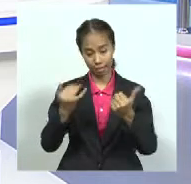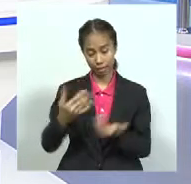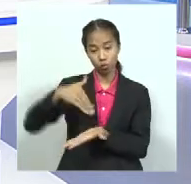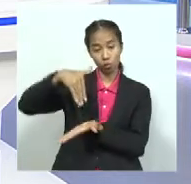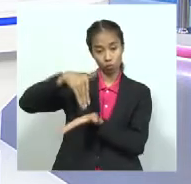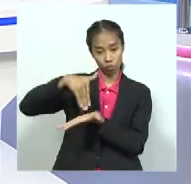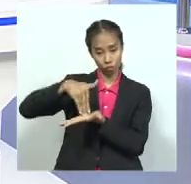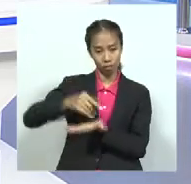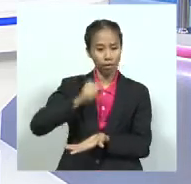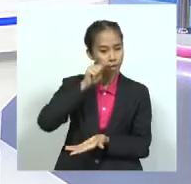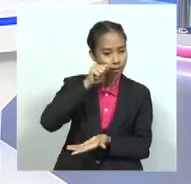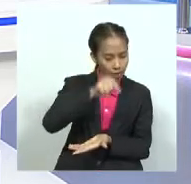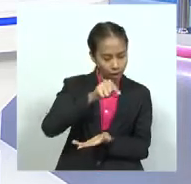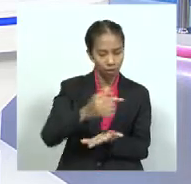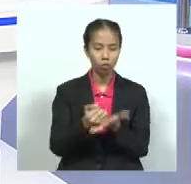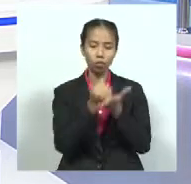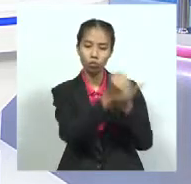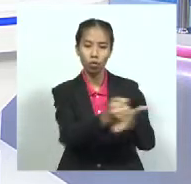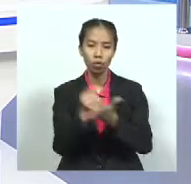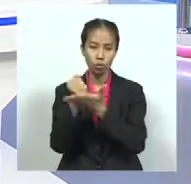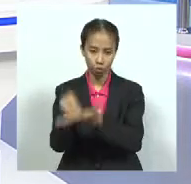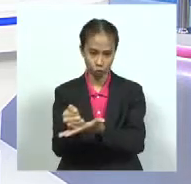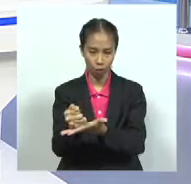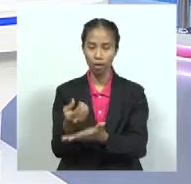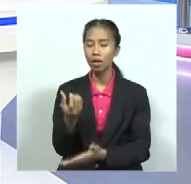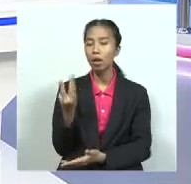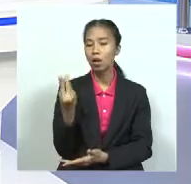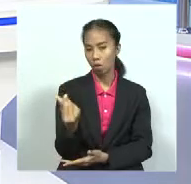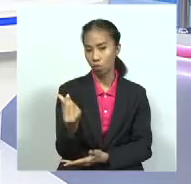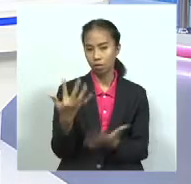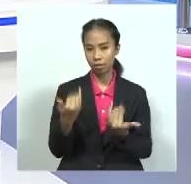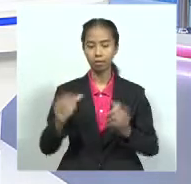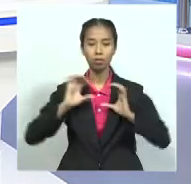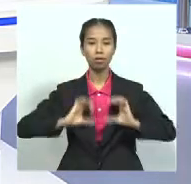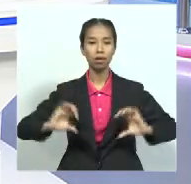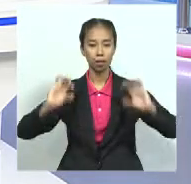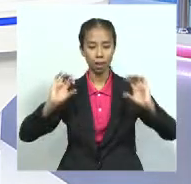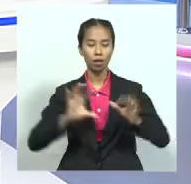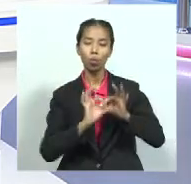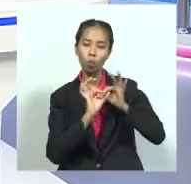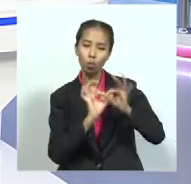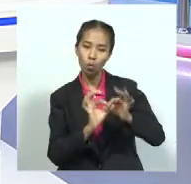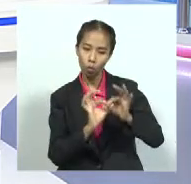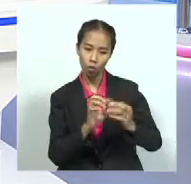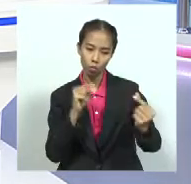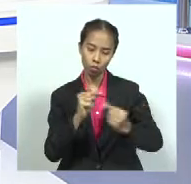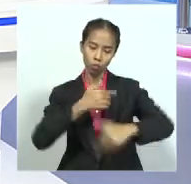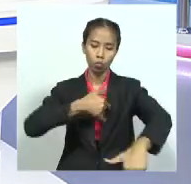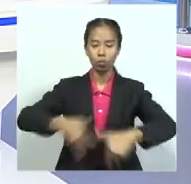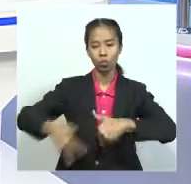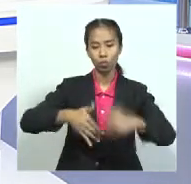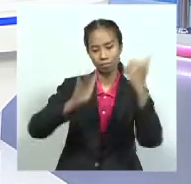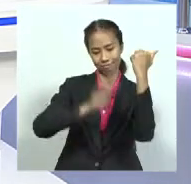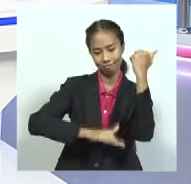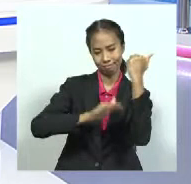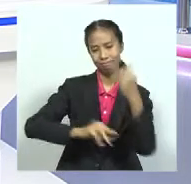ส่วนกลางเนี่ยก็มีการสั่งการลงไปให้การช่วยเหลือเป็นไปด้วยความรวดเร็วอย่างรัฐบาลก็แสดงถึงความเป็นห่วงนะคะสำหรับพี่น้องชาวใต้